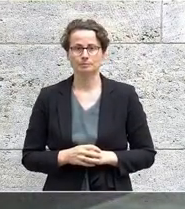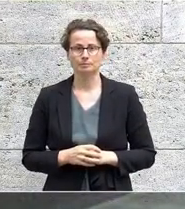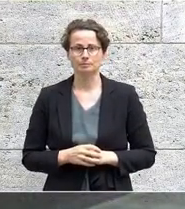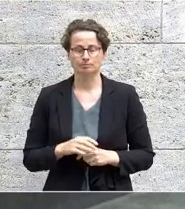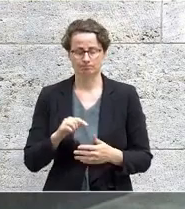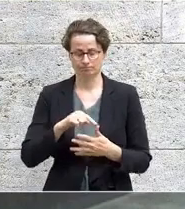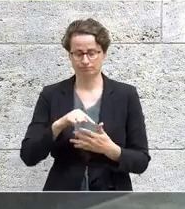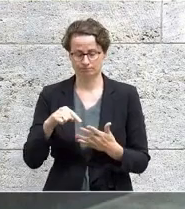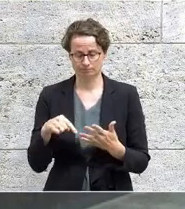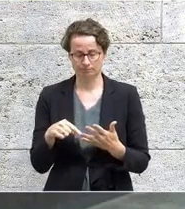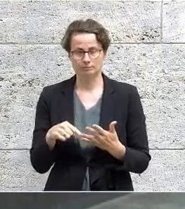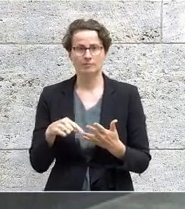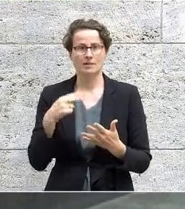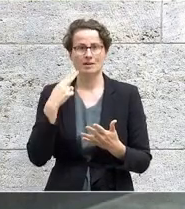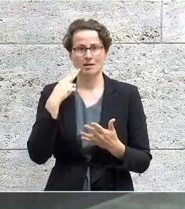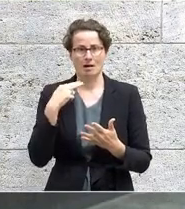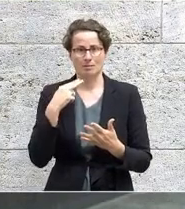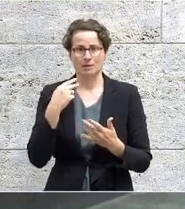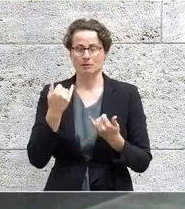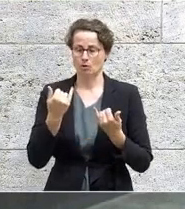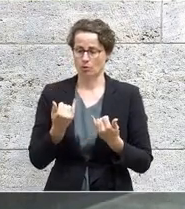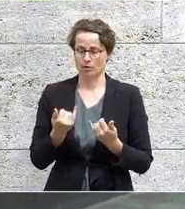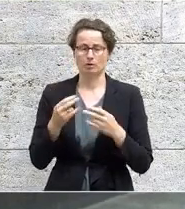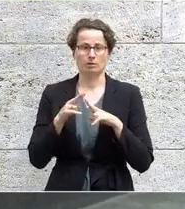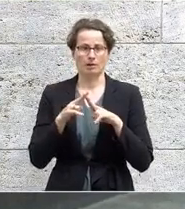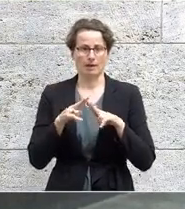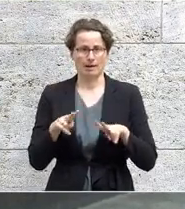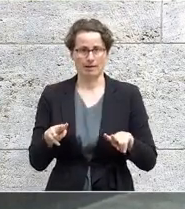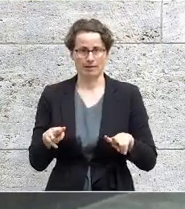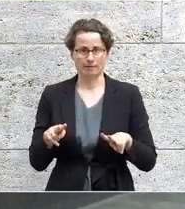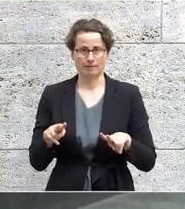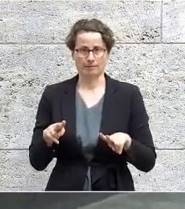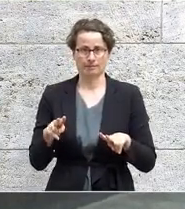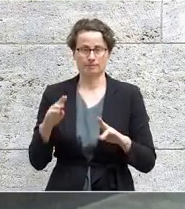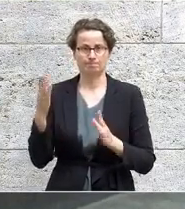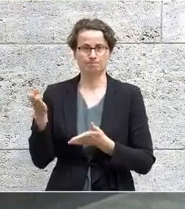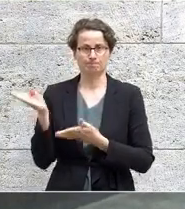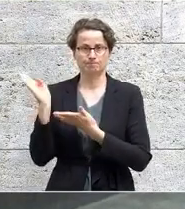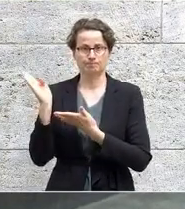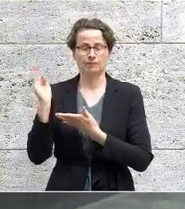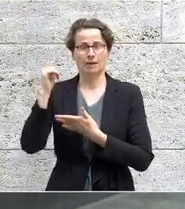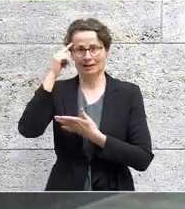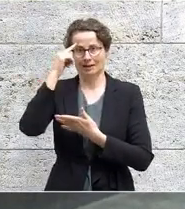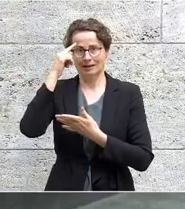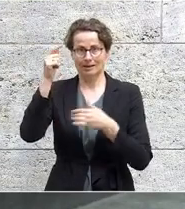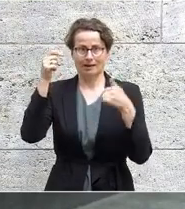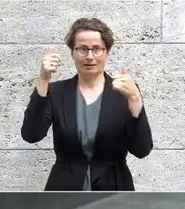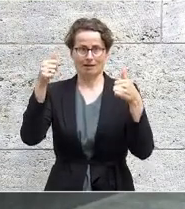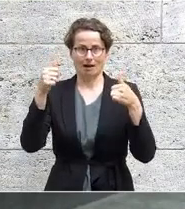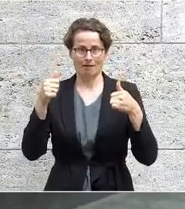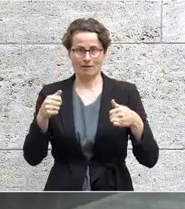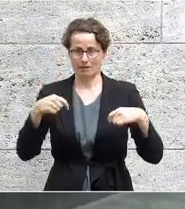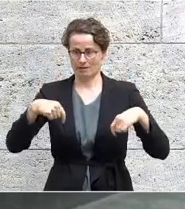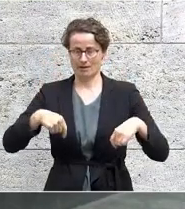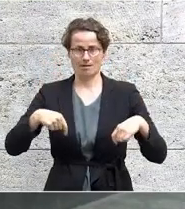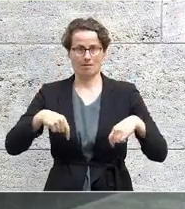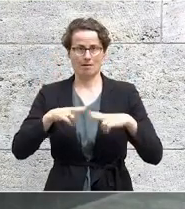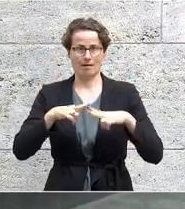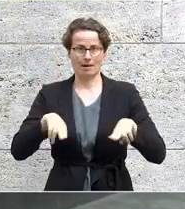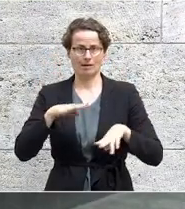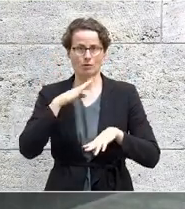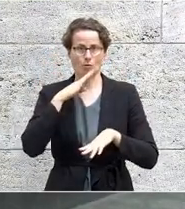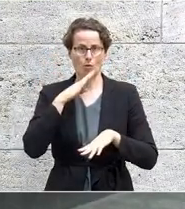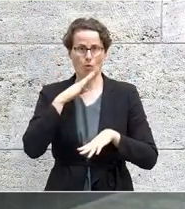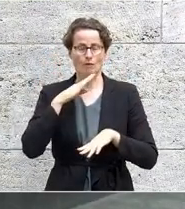Ihre Namen ehren wir auf der Gedenktafel hier im Ehrenhof in